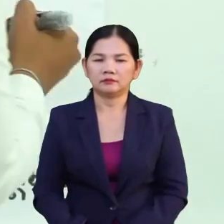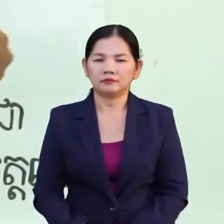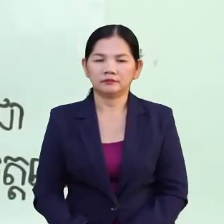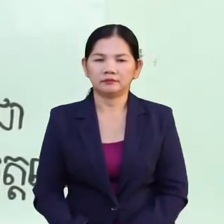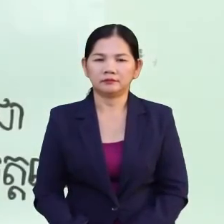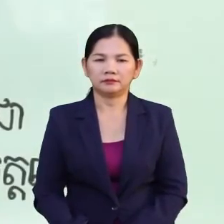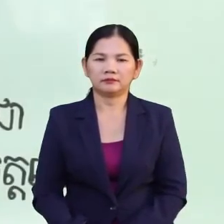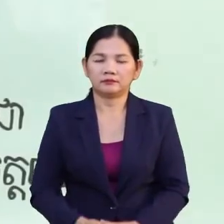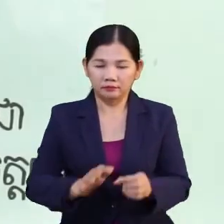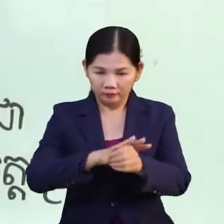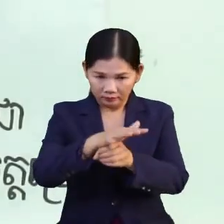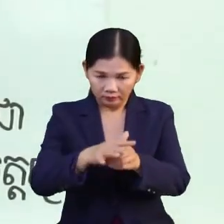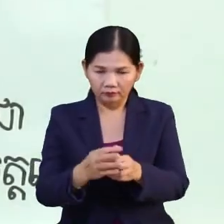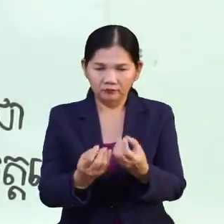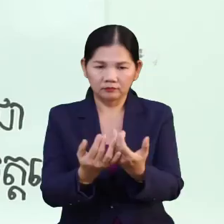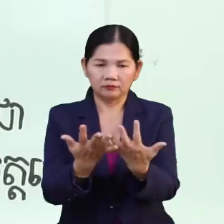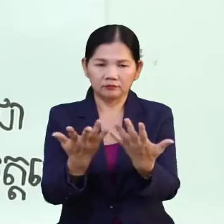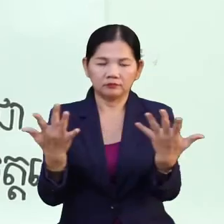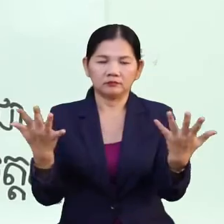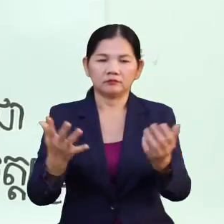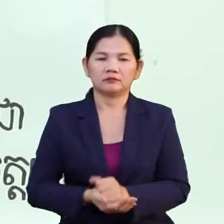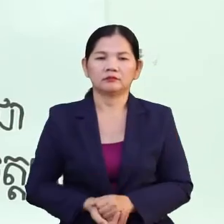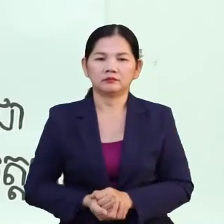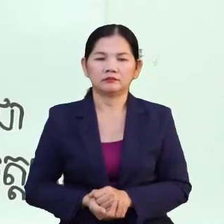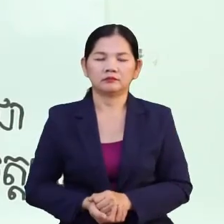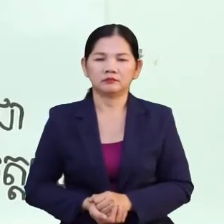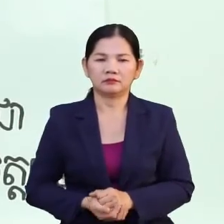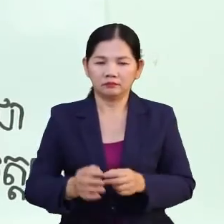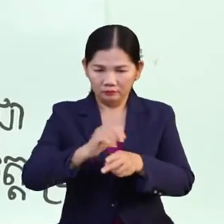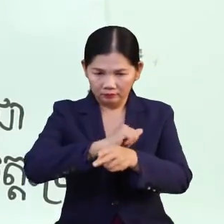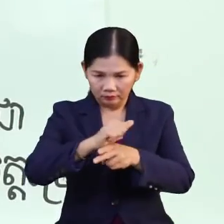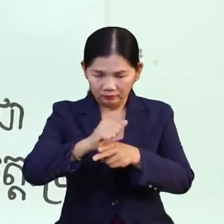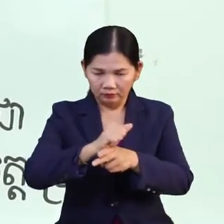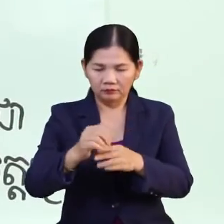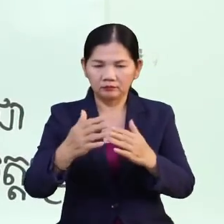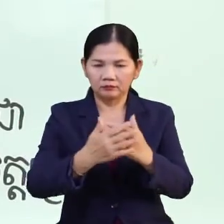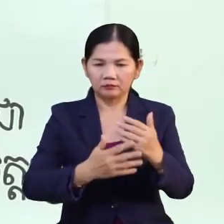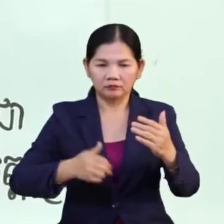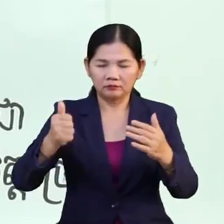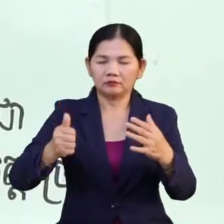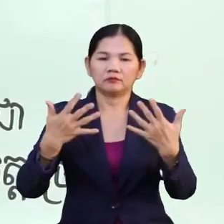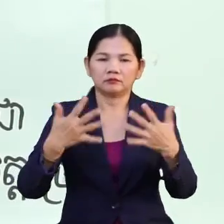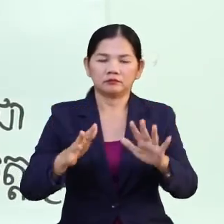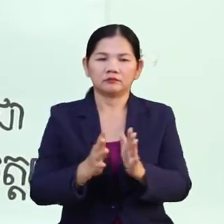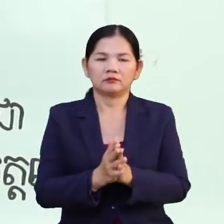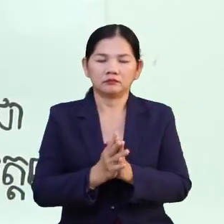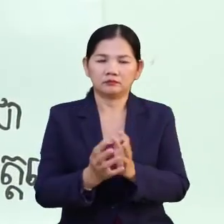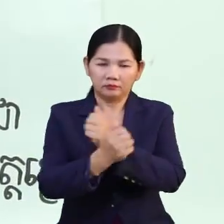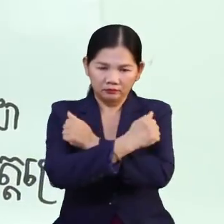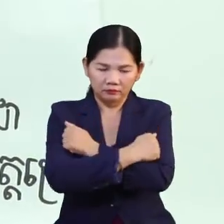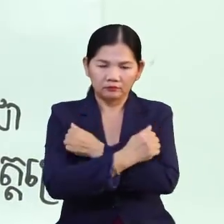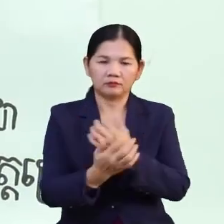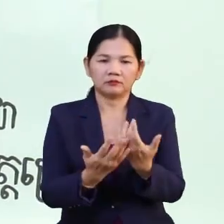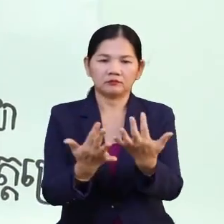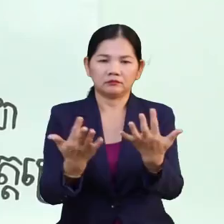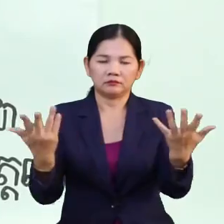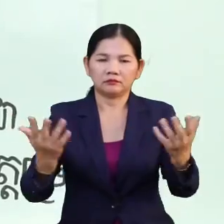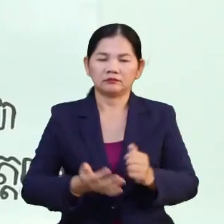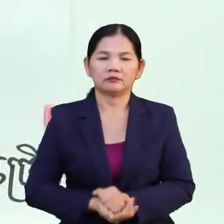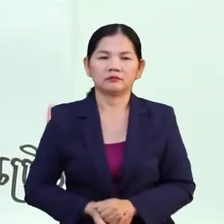មានអ្នកស្រឡាញ់ចូលចិត្តច្រើនណាកូនណាកាលណាដែលយើងអនុវត្តតាមគំរូល្អល្អនេះហើយមិនខ្វះទេអ្នកស្រឡាញ់រាប់អានយើង